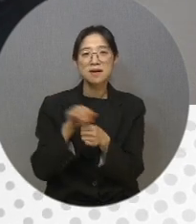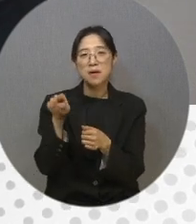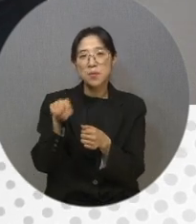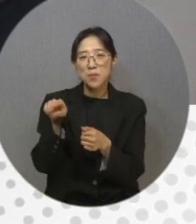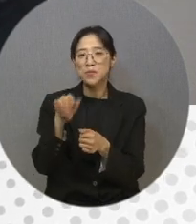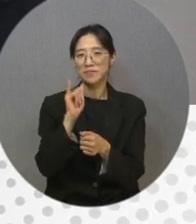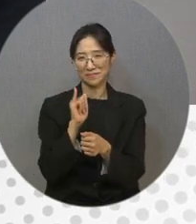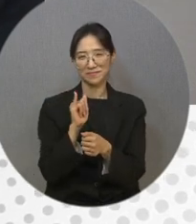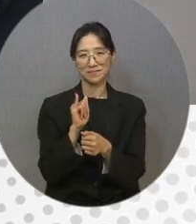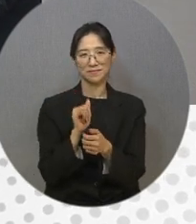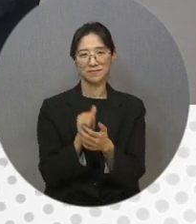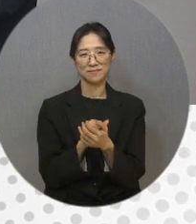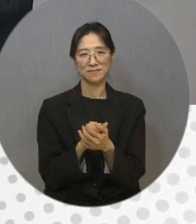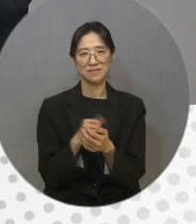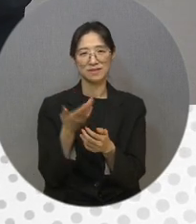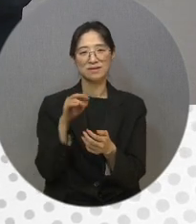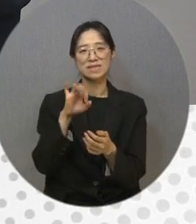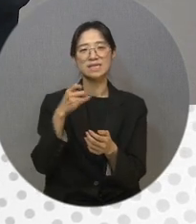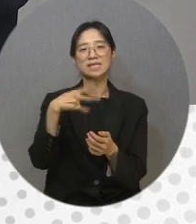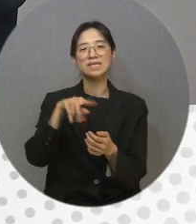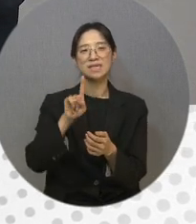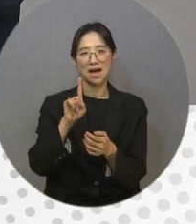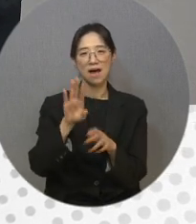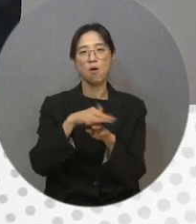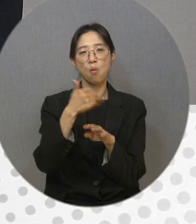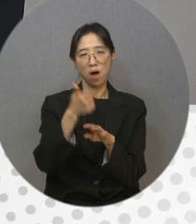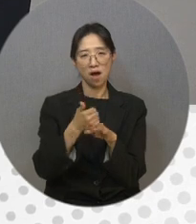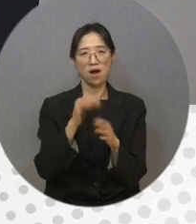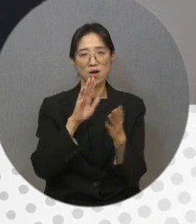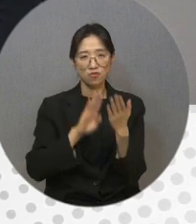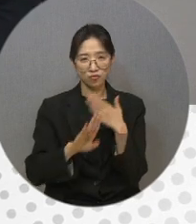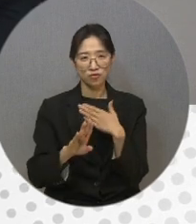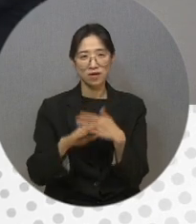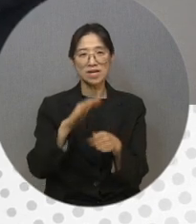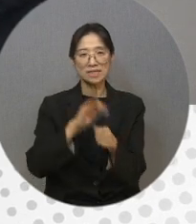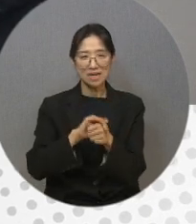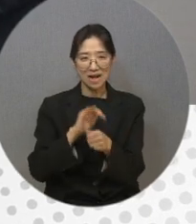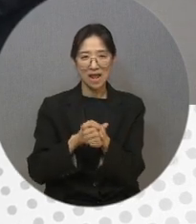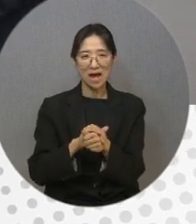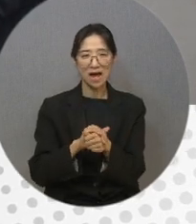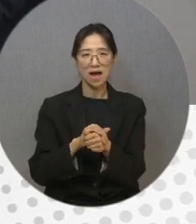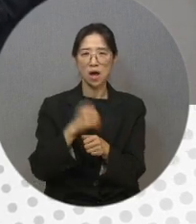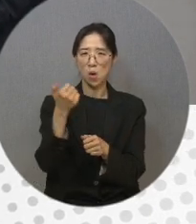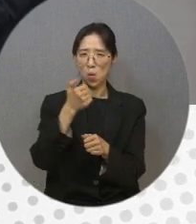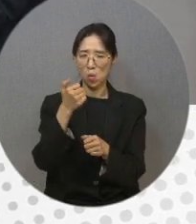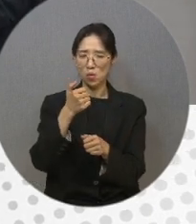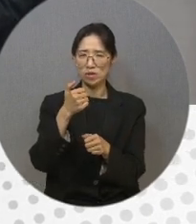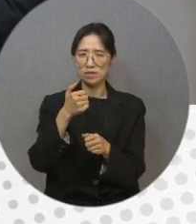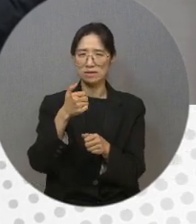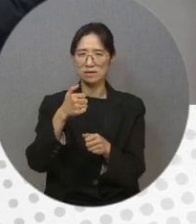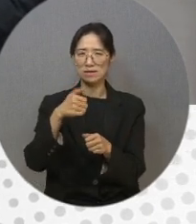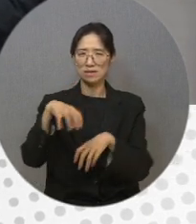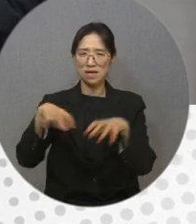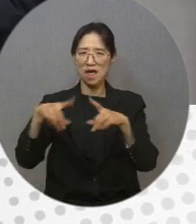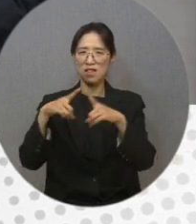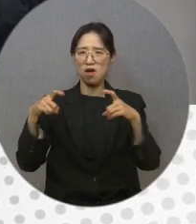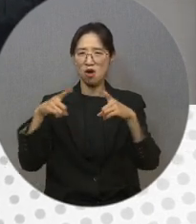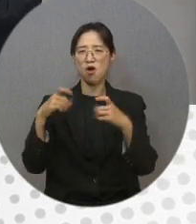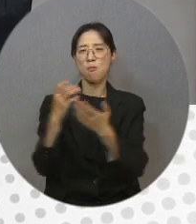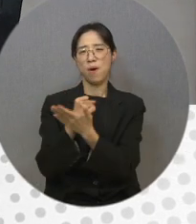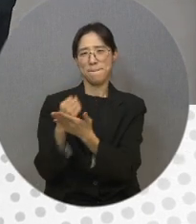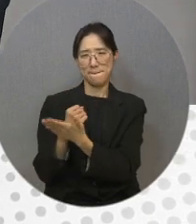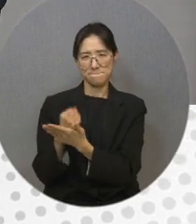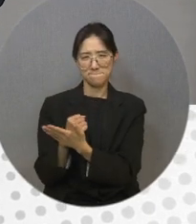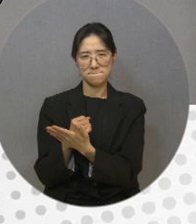이만해 있었죠. 근데 의자왕이 왕이 되고 나서부터 열심히 신라를 50몇 개 성을 뺐죠. 그다음에